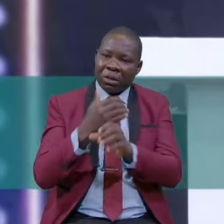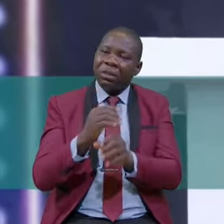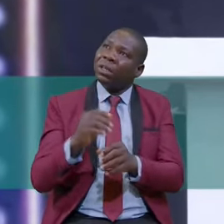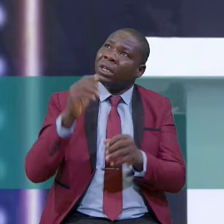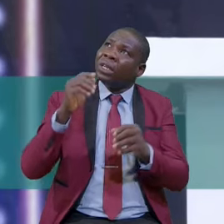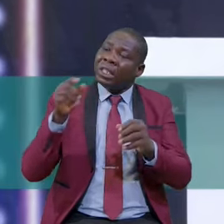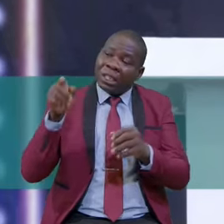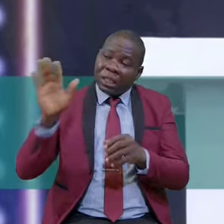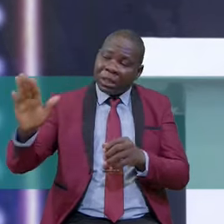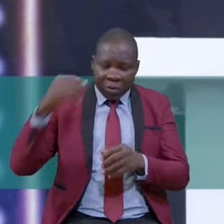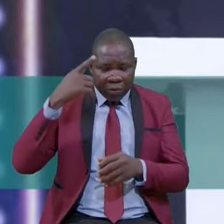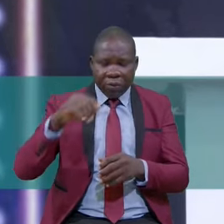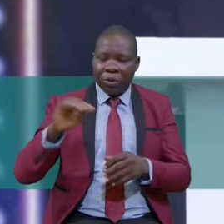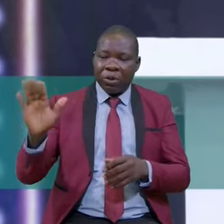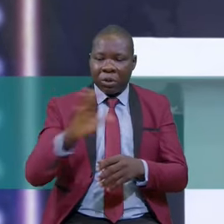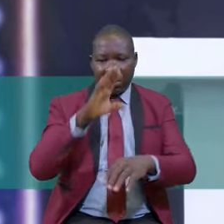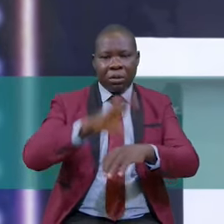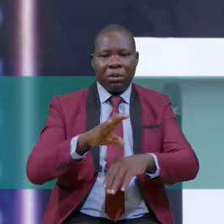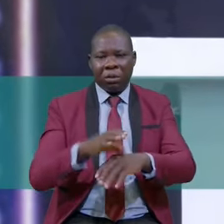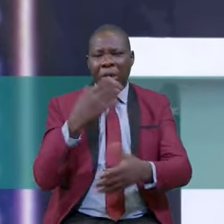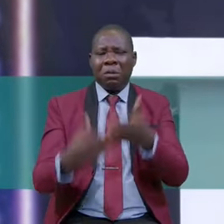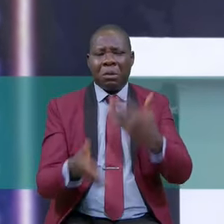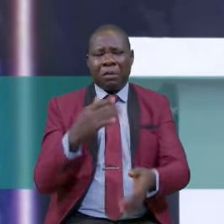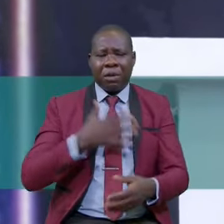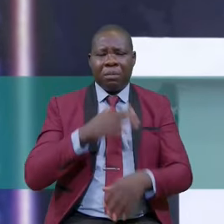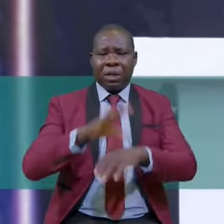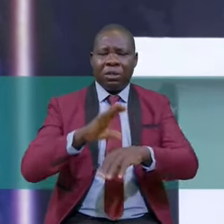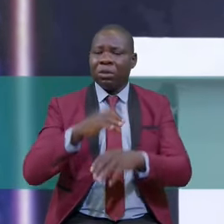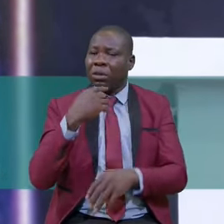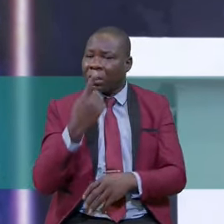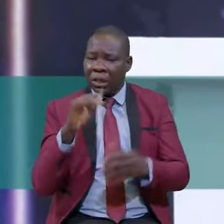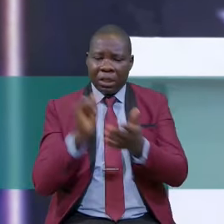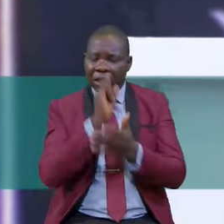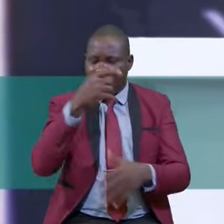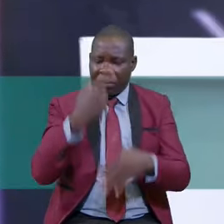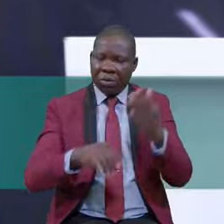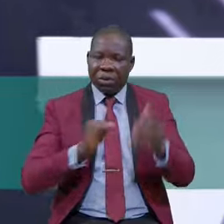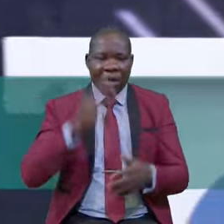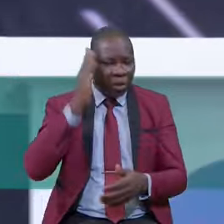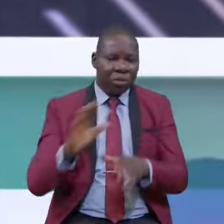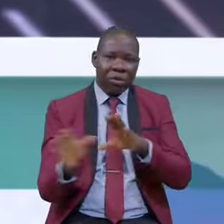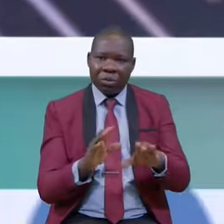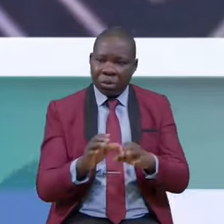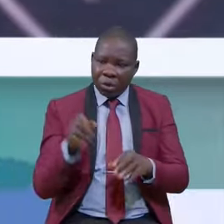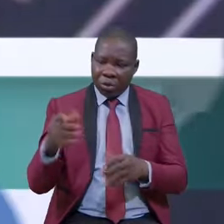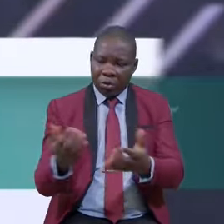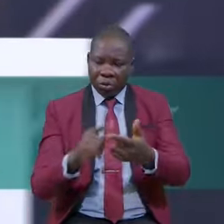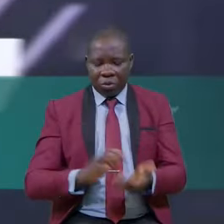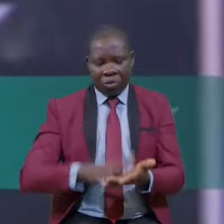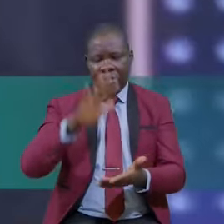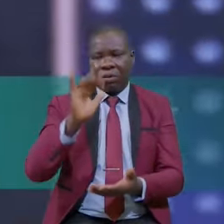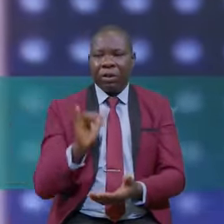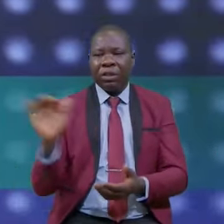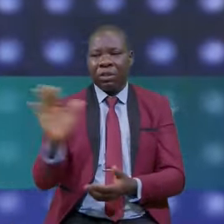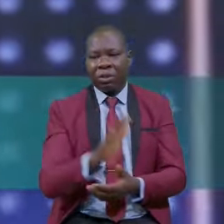that is what c'est ce que I will do. Je vais faire. Want to glorify your denomination. Tu veux glorifier ta dénomination. You know, as we look at the growth of